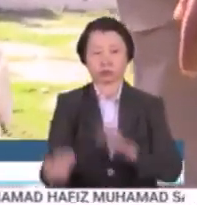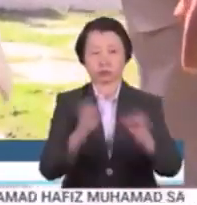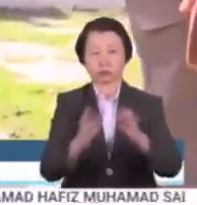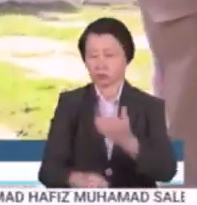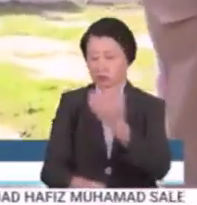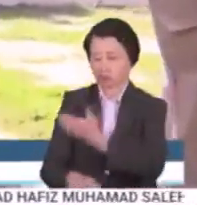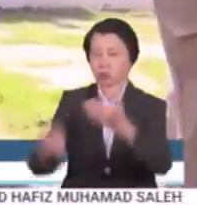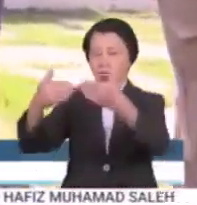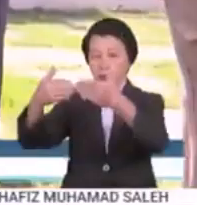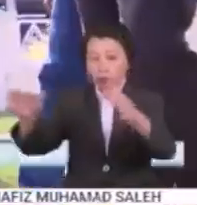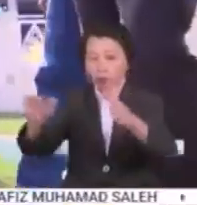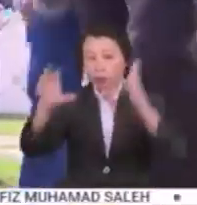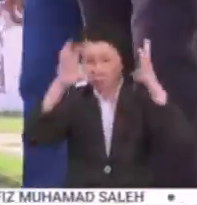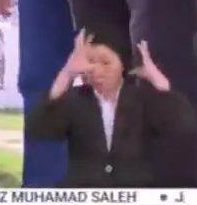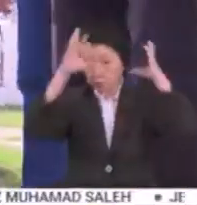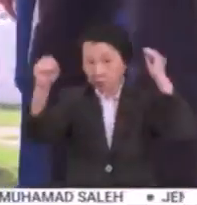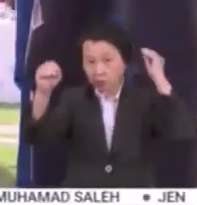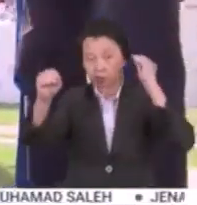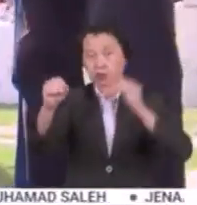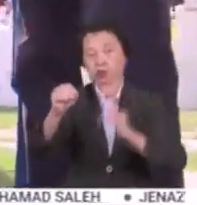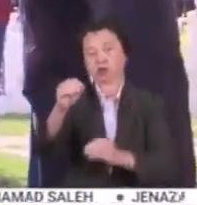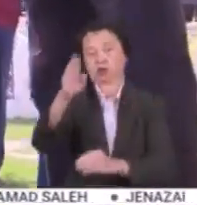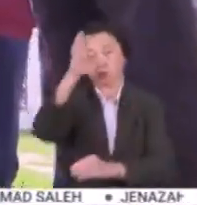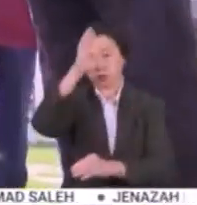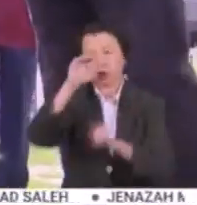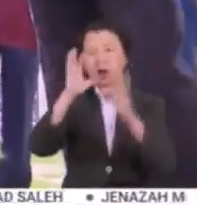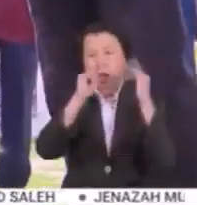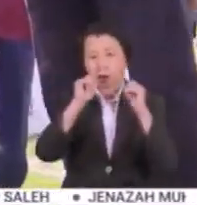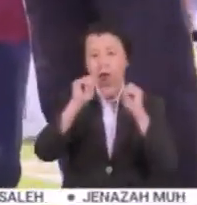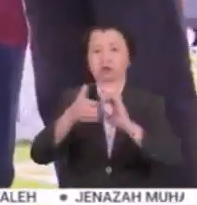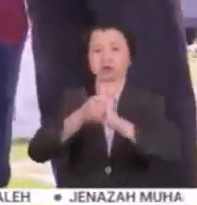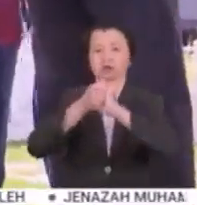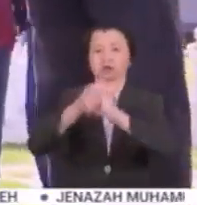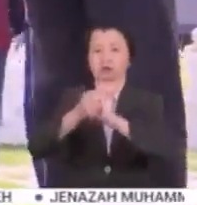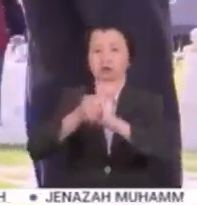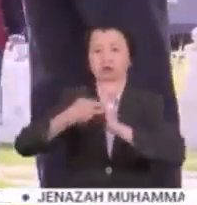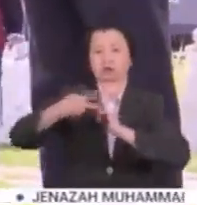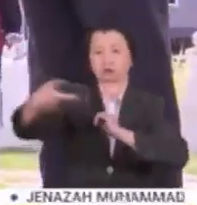Jelas beliau, pembukaan semula kedutaan di Iraq diharap dapat mengukuhkan hubungan